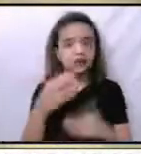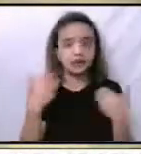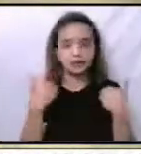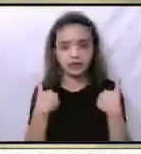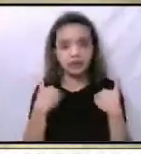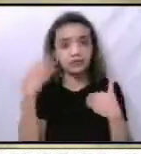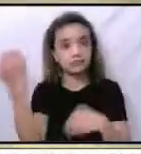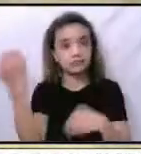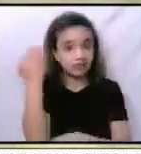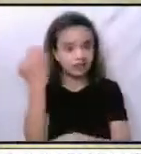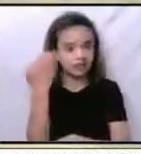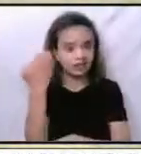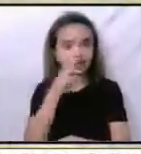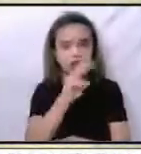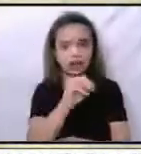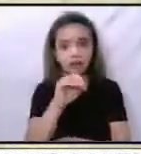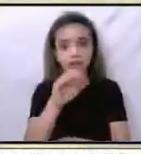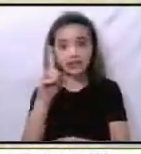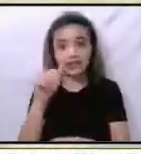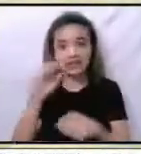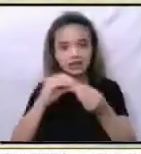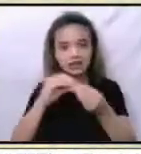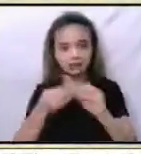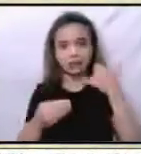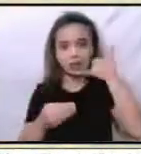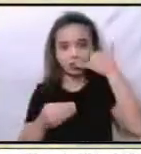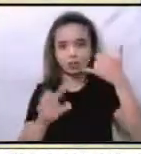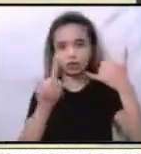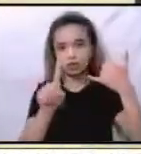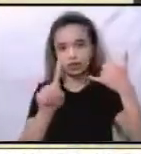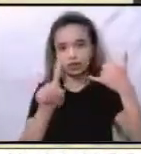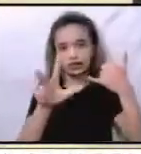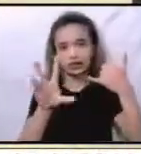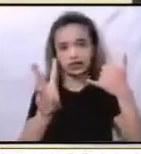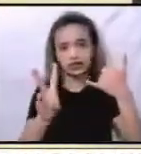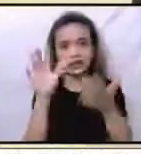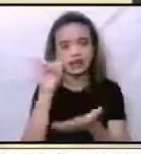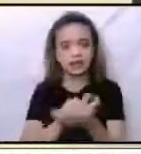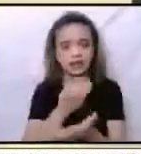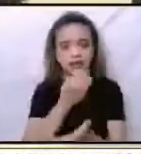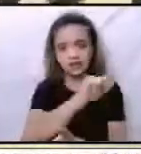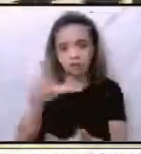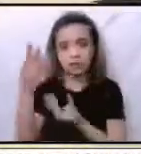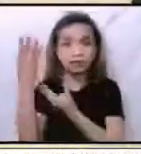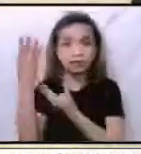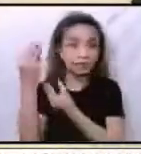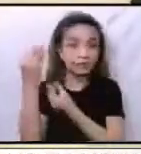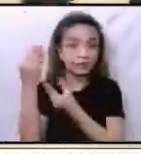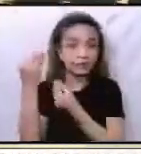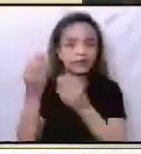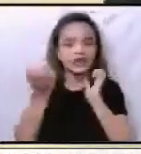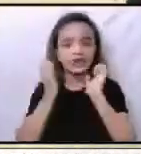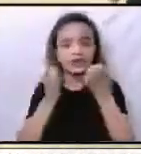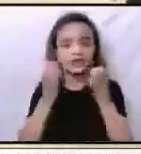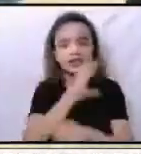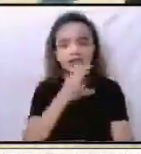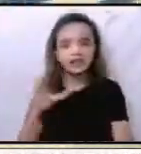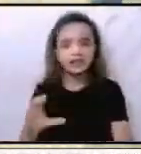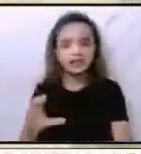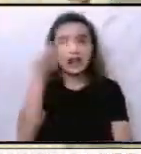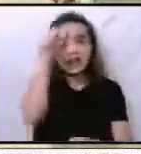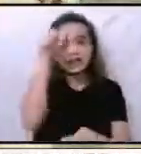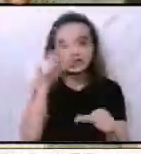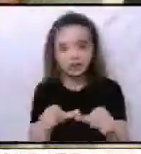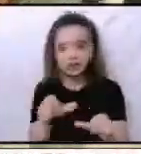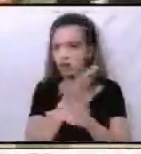na 136. Yan muna ang latest Chica on the Road mula rito sa EDSA Caloocan. Remember, don't be rude, kind, and you